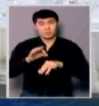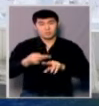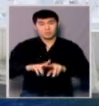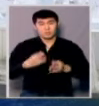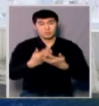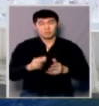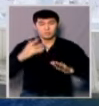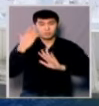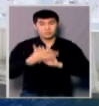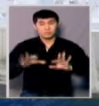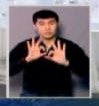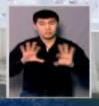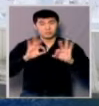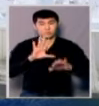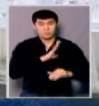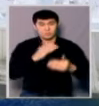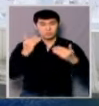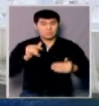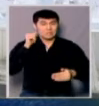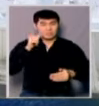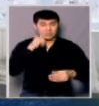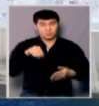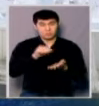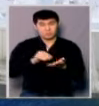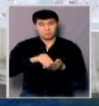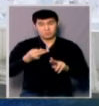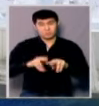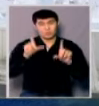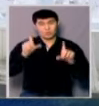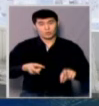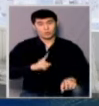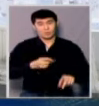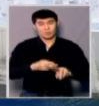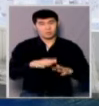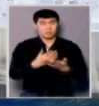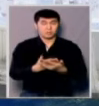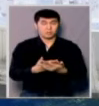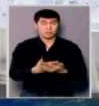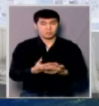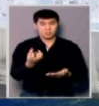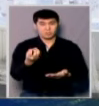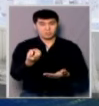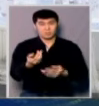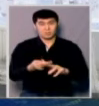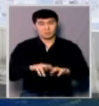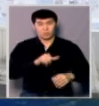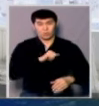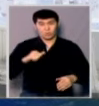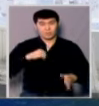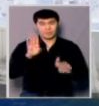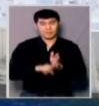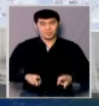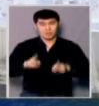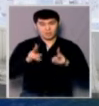профилактика шаралар түсіндіріп айтып, түсіндіріп кеткеннен кейін, ертеңгі күні сол балықшыларды сол орында отырғандығын көреміз. Және де өздерінің